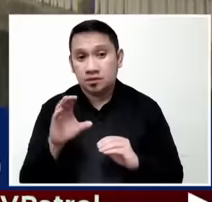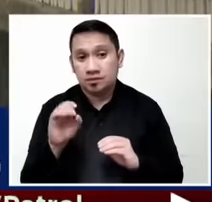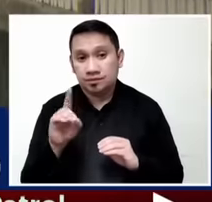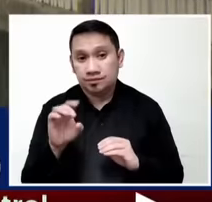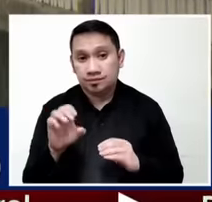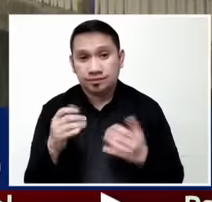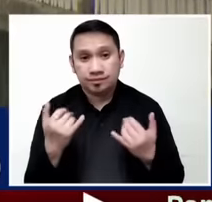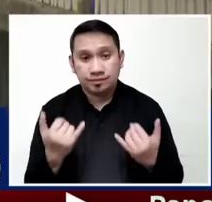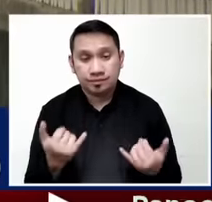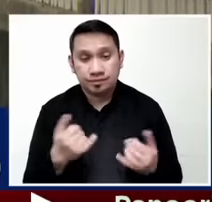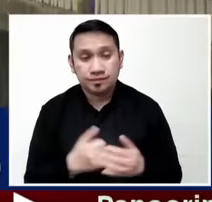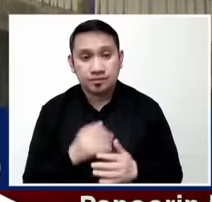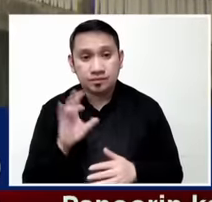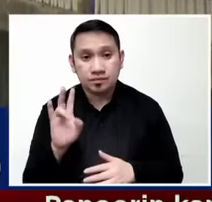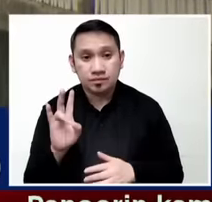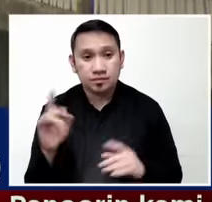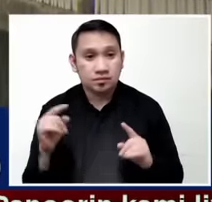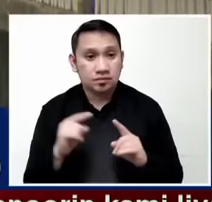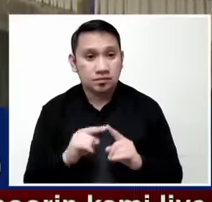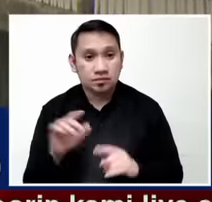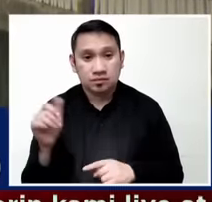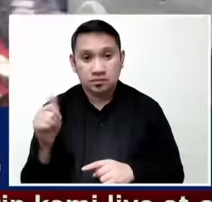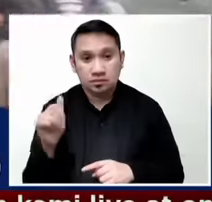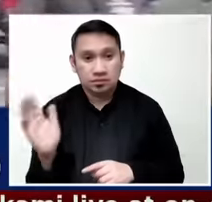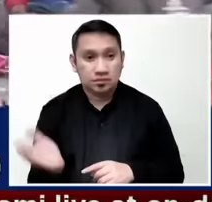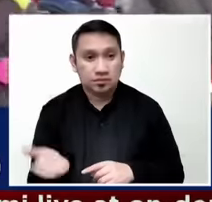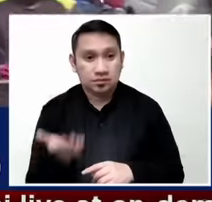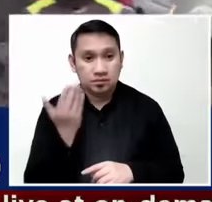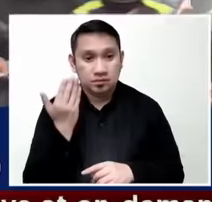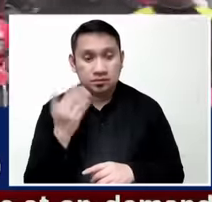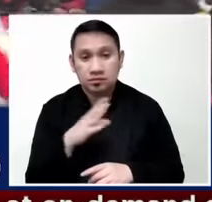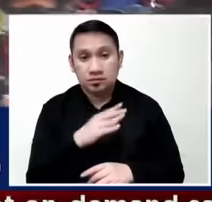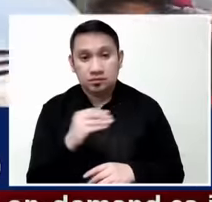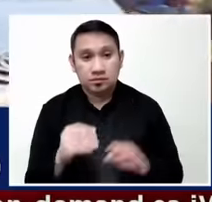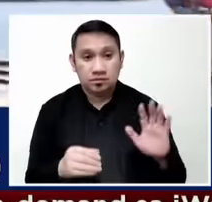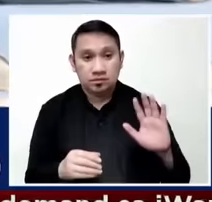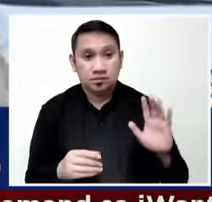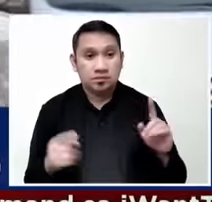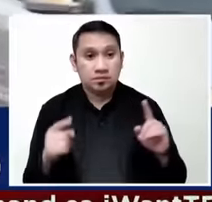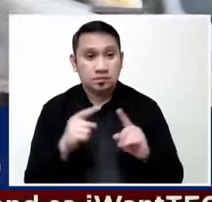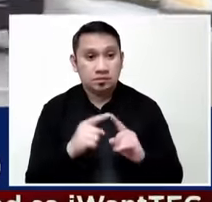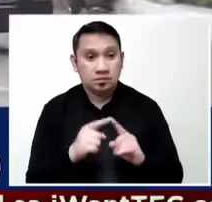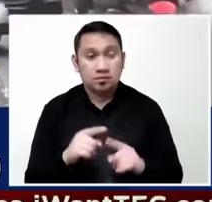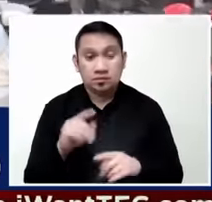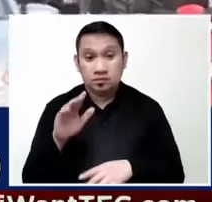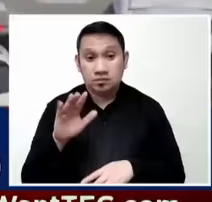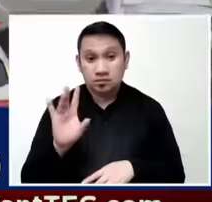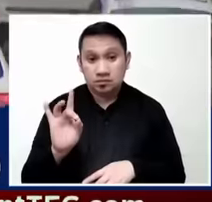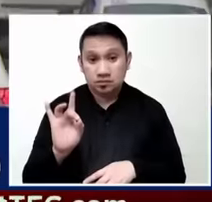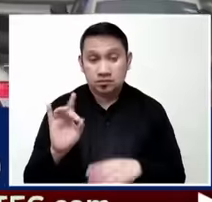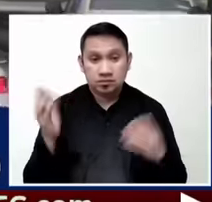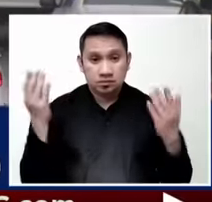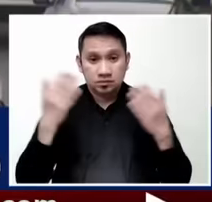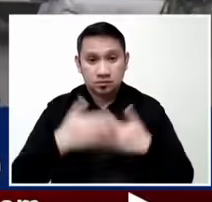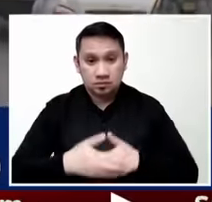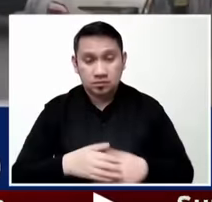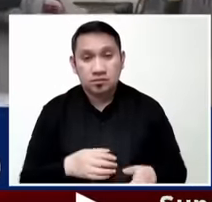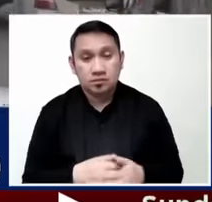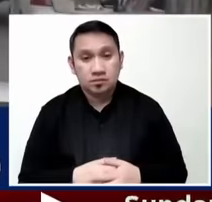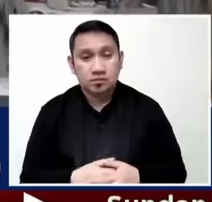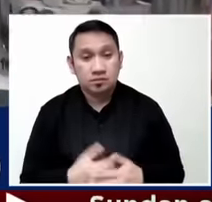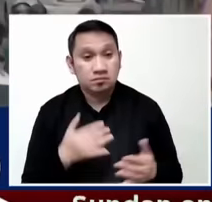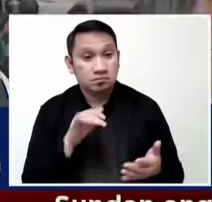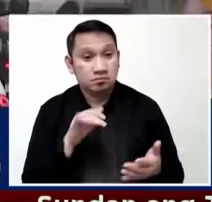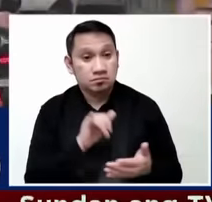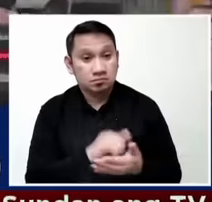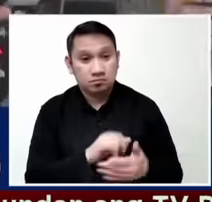ngayon, alas 7 hanggang alas 10 ng umaga at alas 5 ng hapon hanggang alas 8 ng gabi. Sa pagitan ng mga oras na